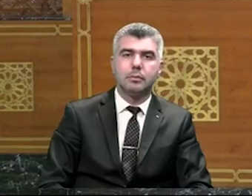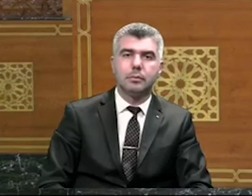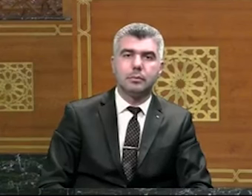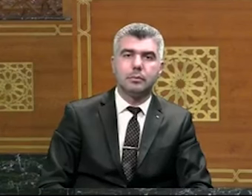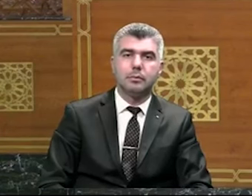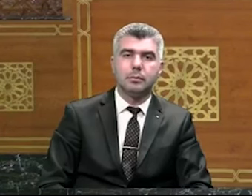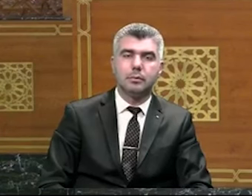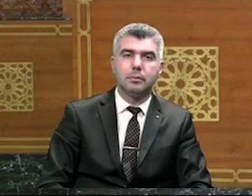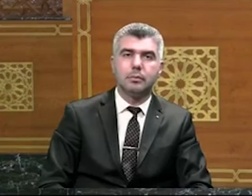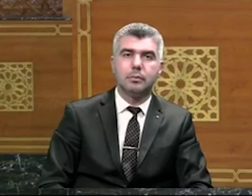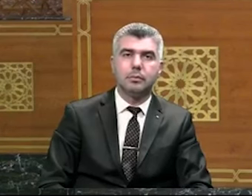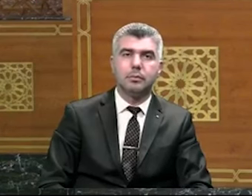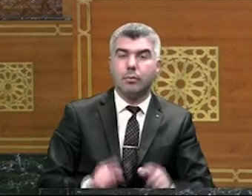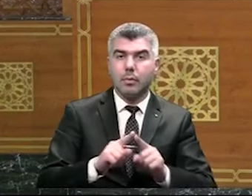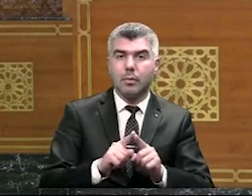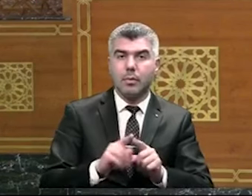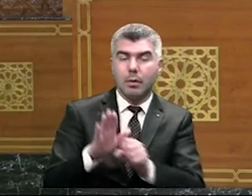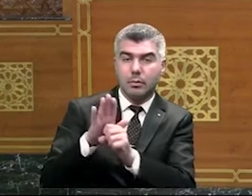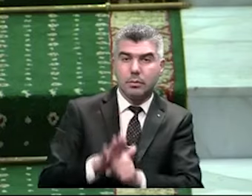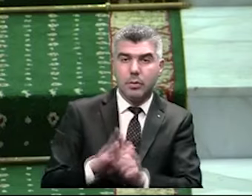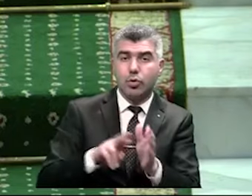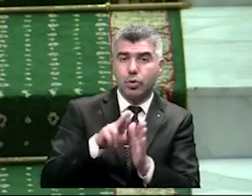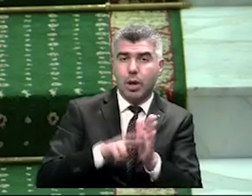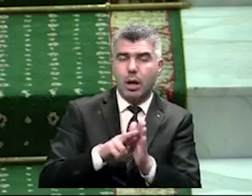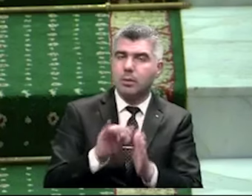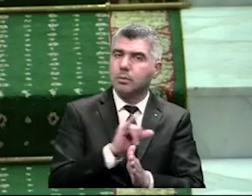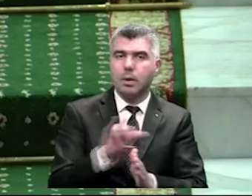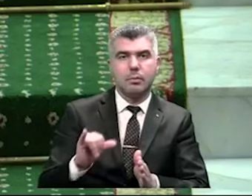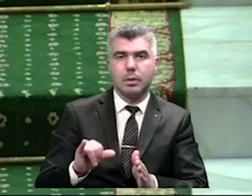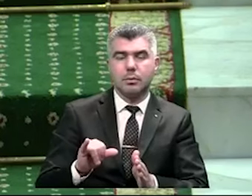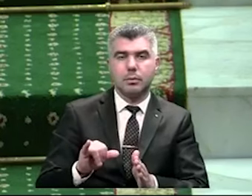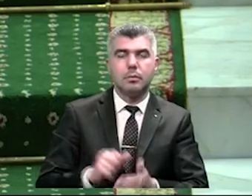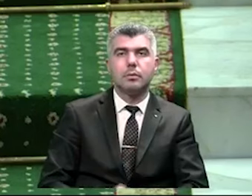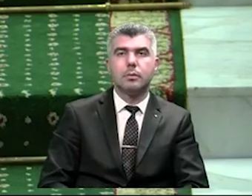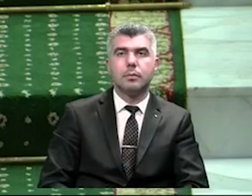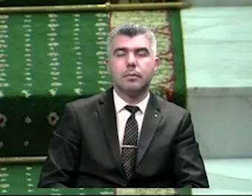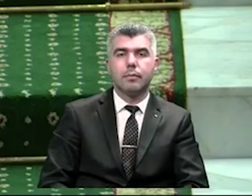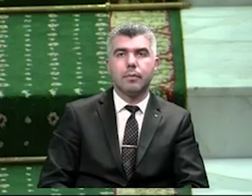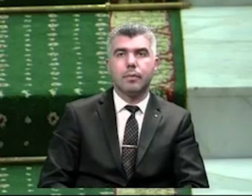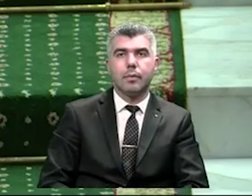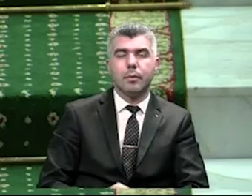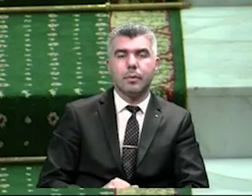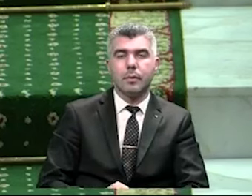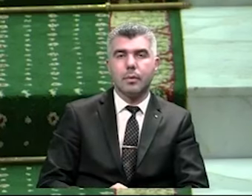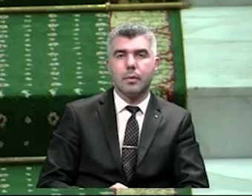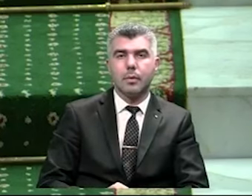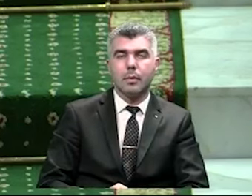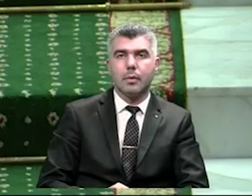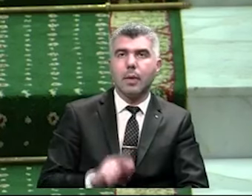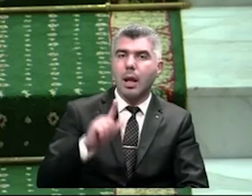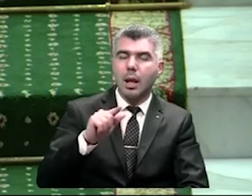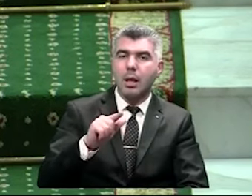الوزير احنا ما تنقصو حتى شي جهه ولكن كين بعض